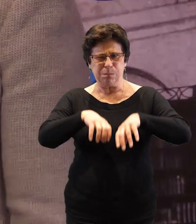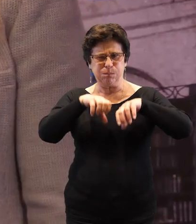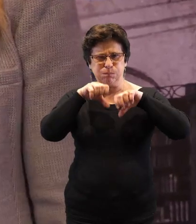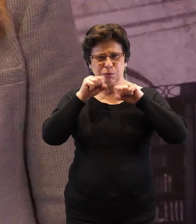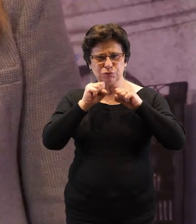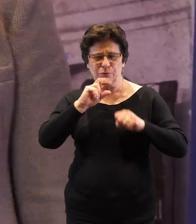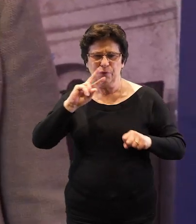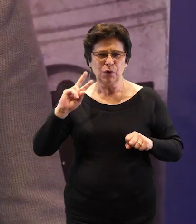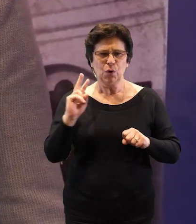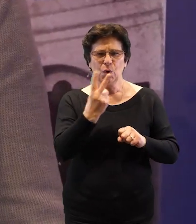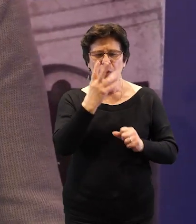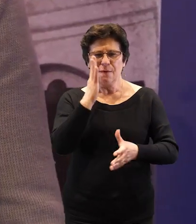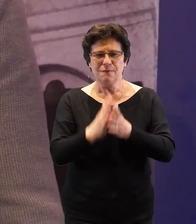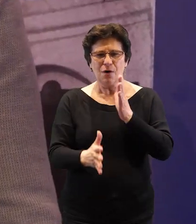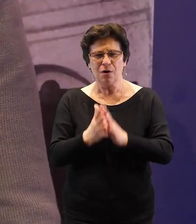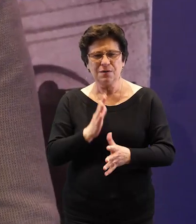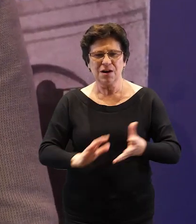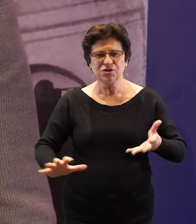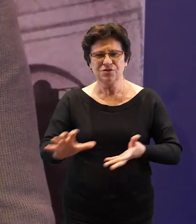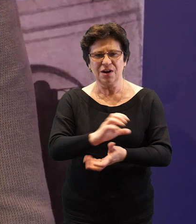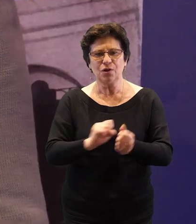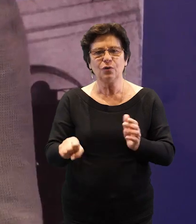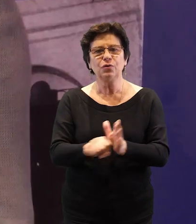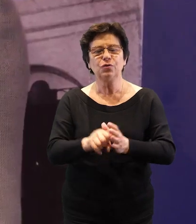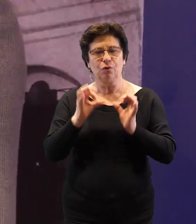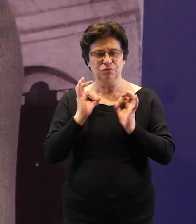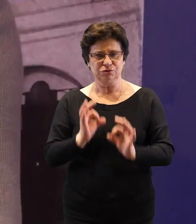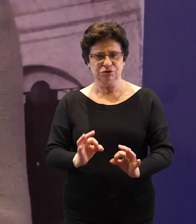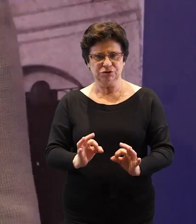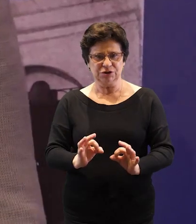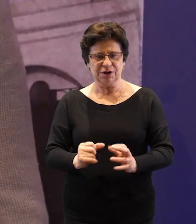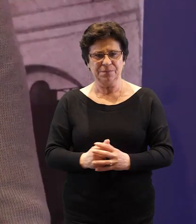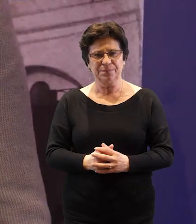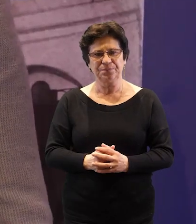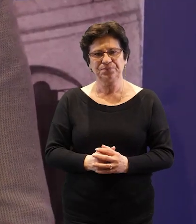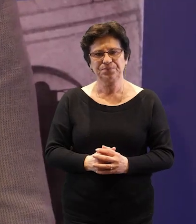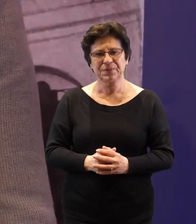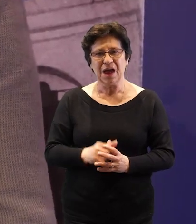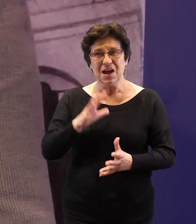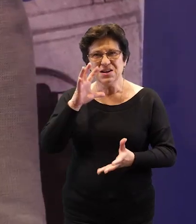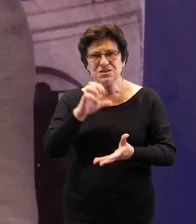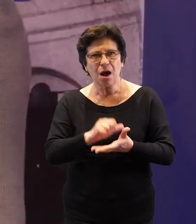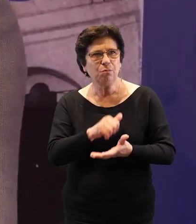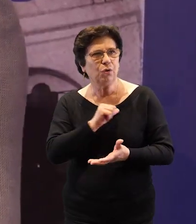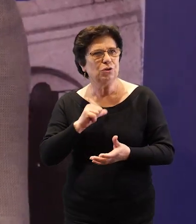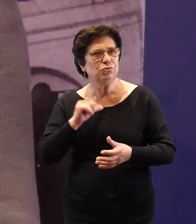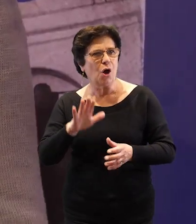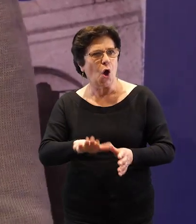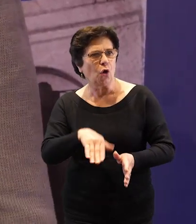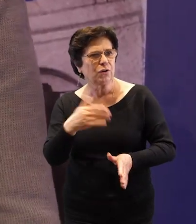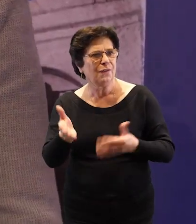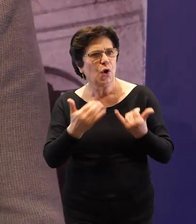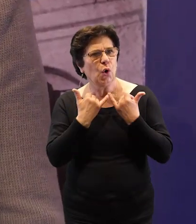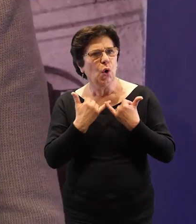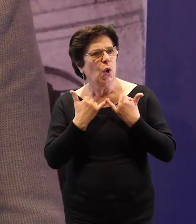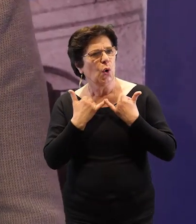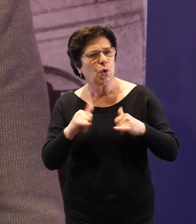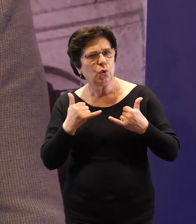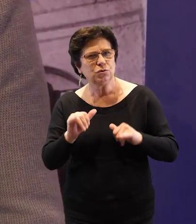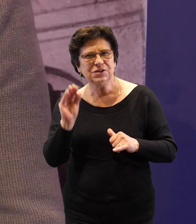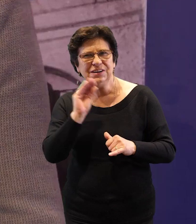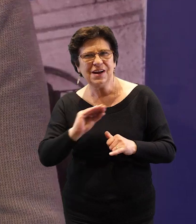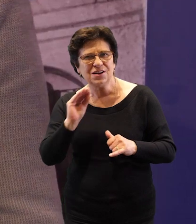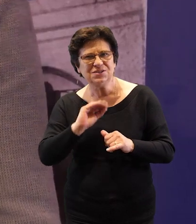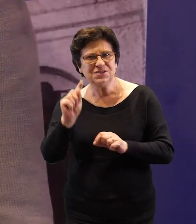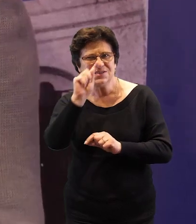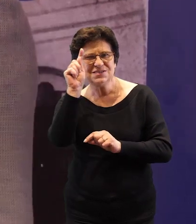wojny światowej aż do współczesności. Zajmuje się odkrywaniem różnych jeszcze